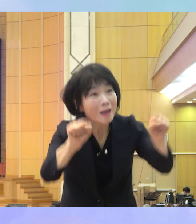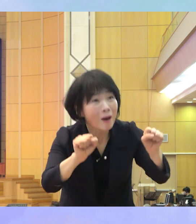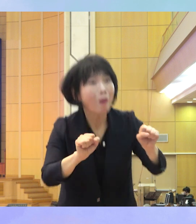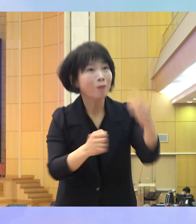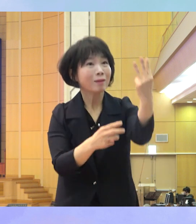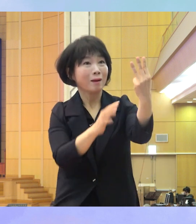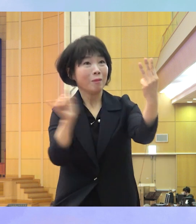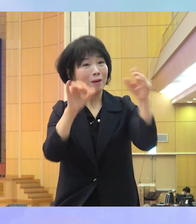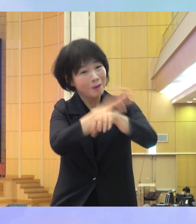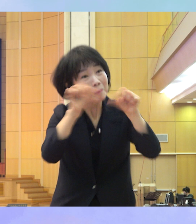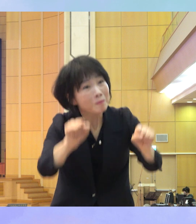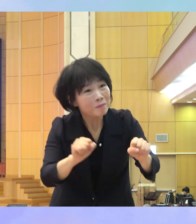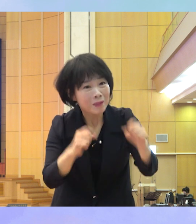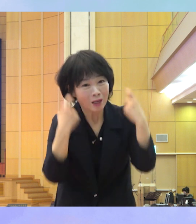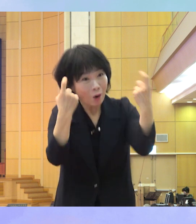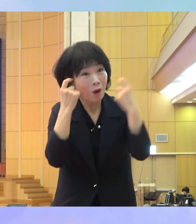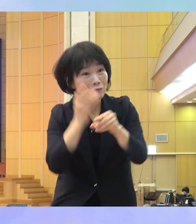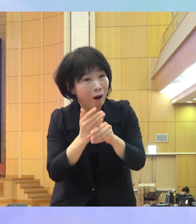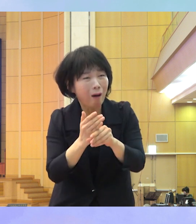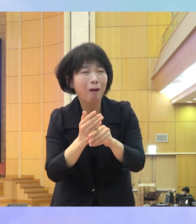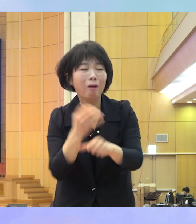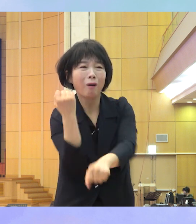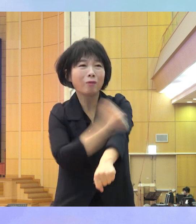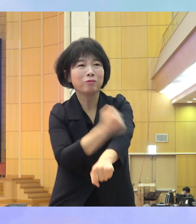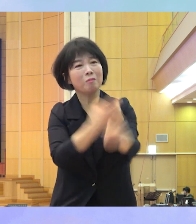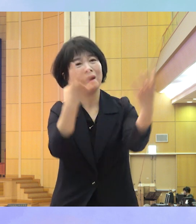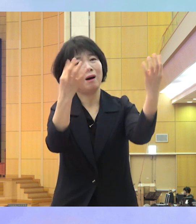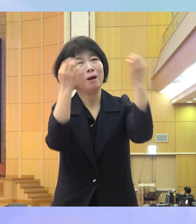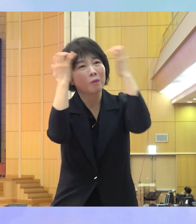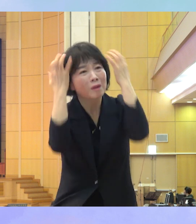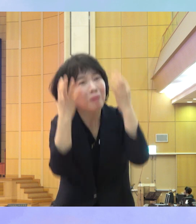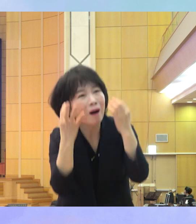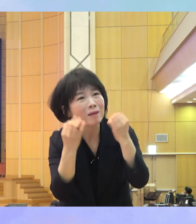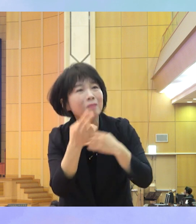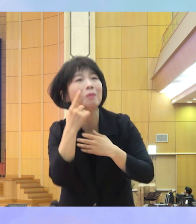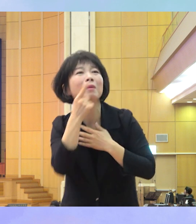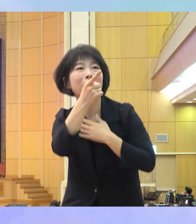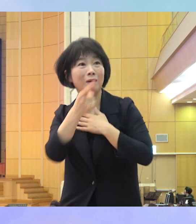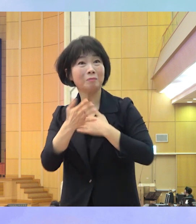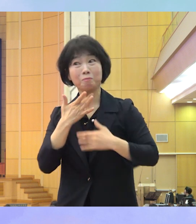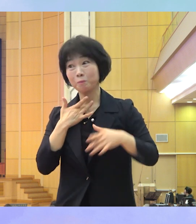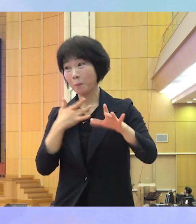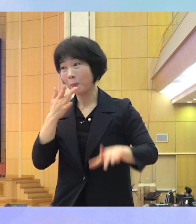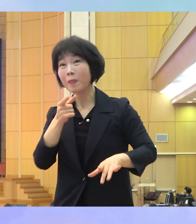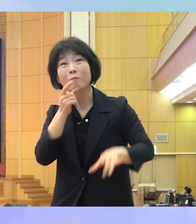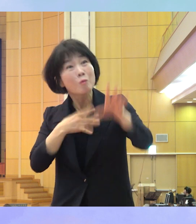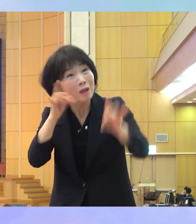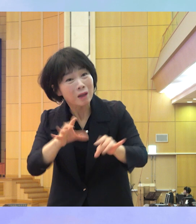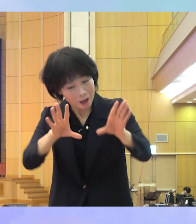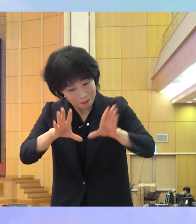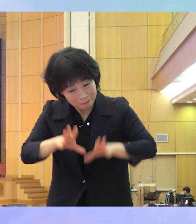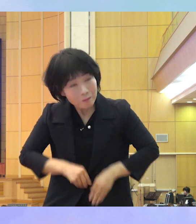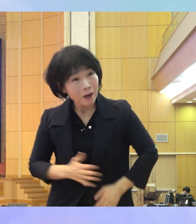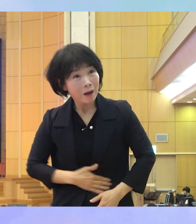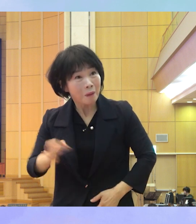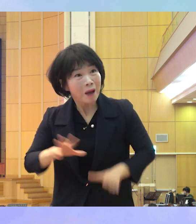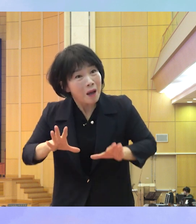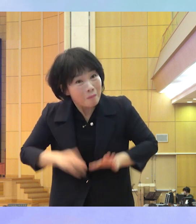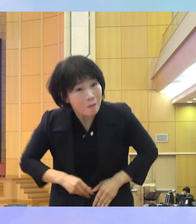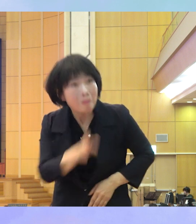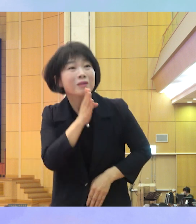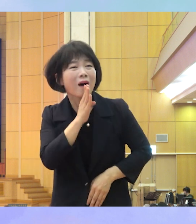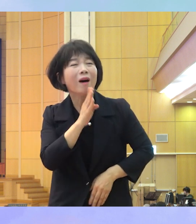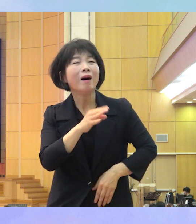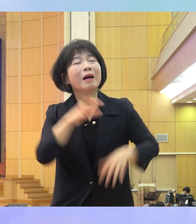여행하시느라고 얼마나 수고가 많으십니까? 얼마나 고생이 많으십니까? 목도 마르실 터이고 배도 고프실 터인데